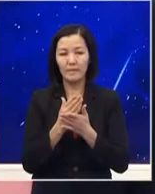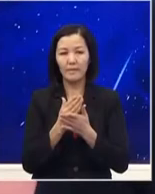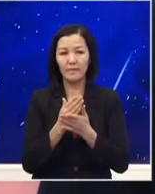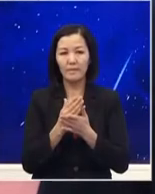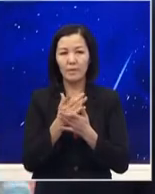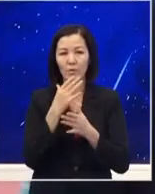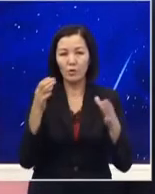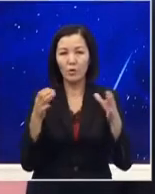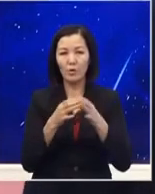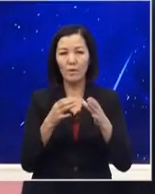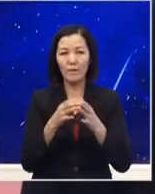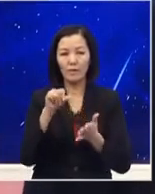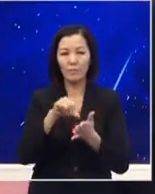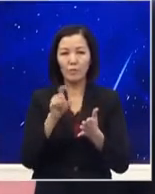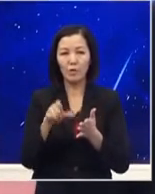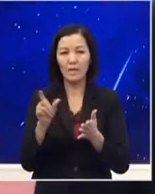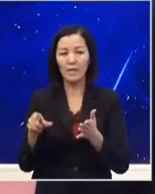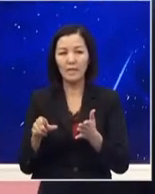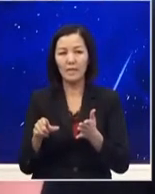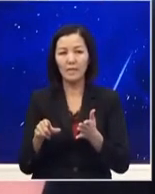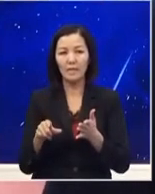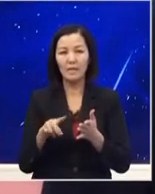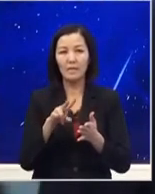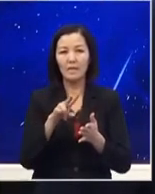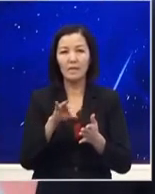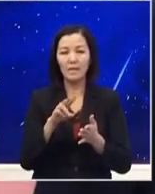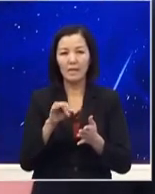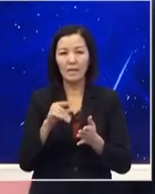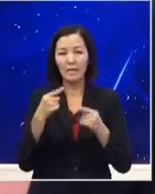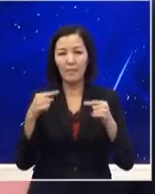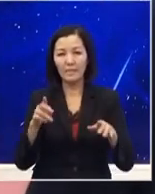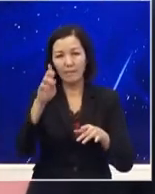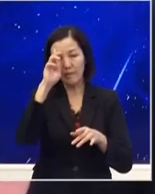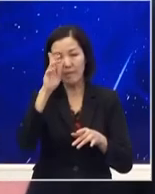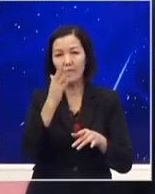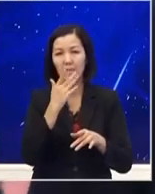Ұлттық құрама командалар мүшелері легионерлер келген басқа